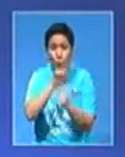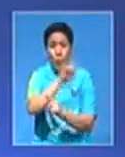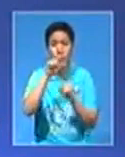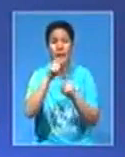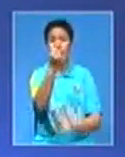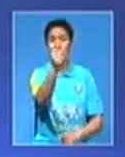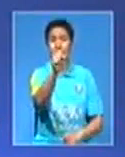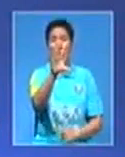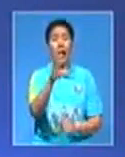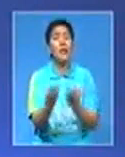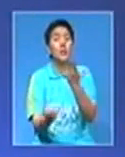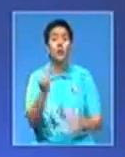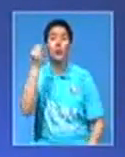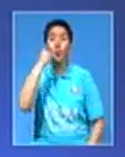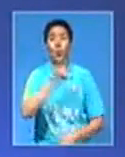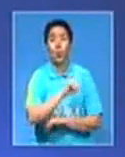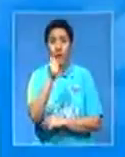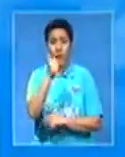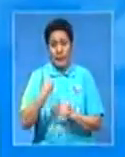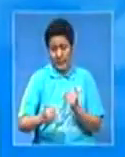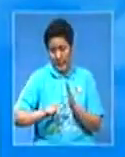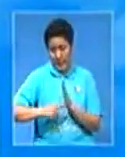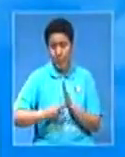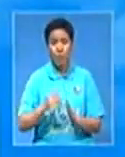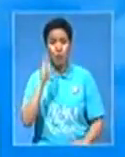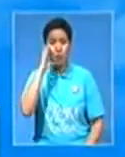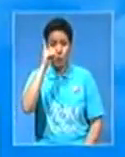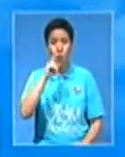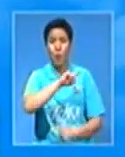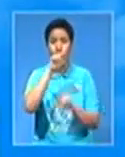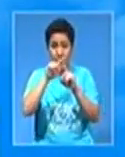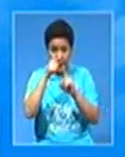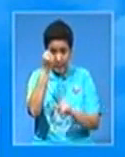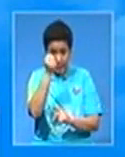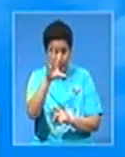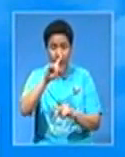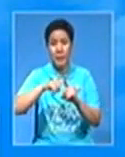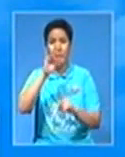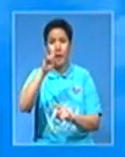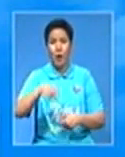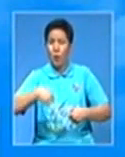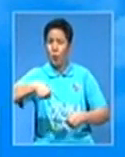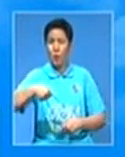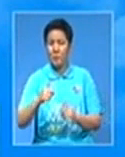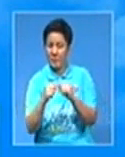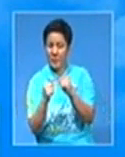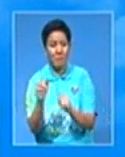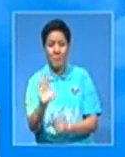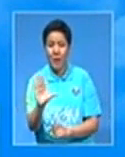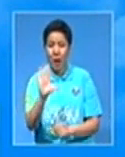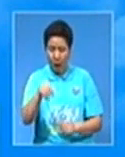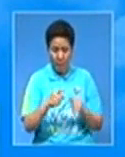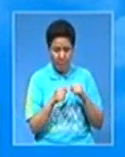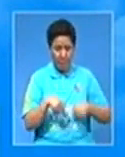ครับหรือทุกๆวันก็ได้เราจะเริ่มดำเนินการพร้อมกันในวันพรุ่งนี้นะครับ15สิงหาคม2558ทั้งนี้